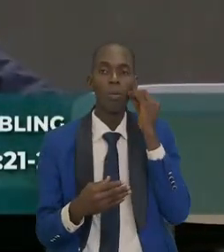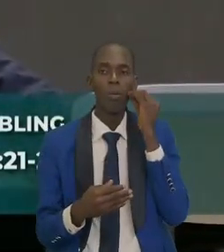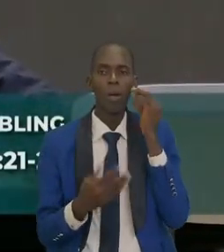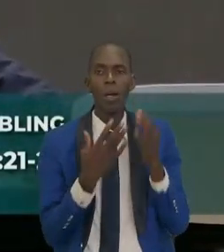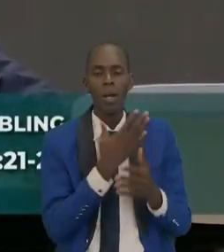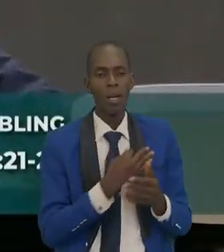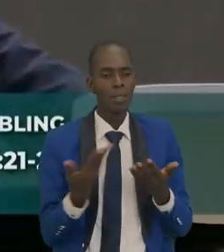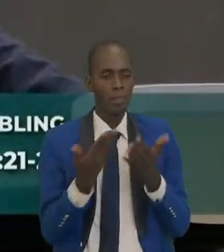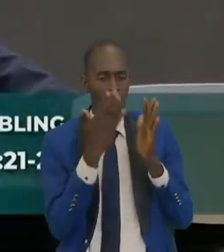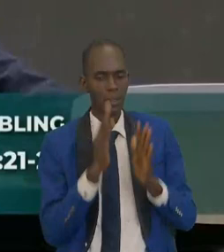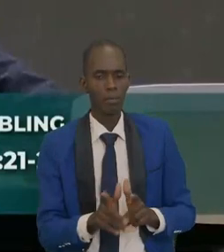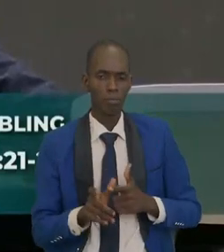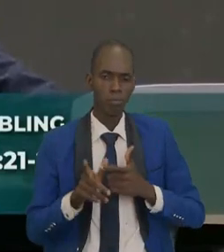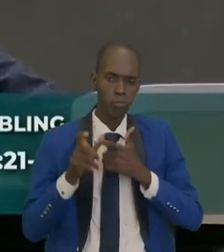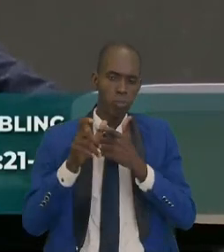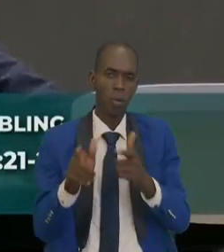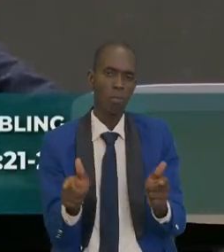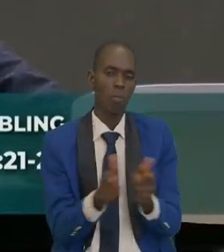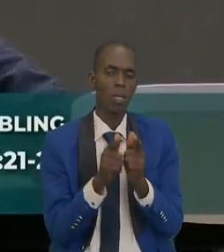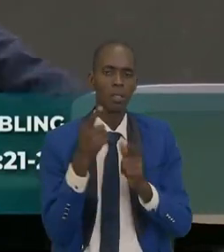Et ses serviteurs sont venus le rencontrer.